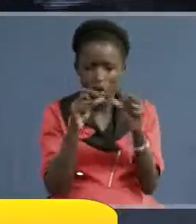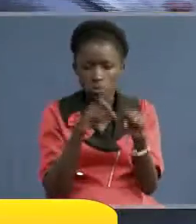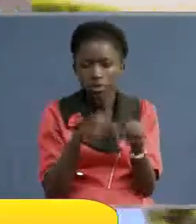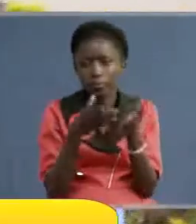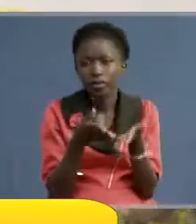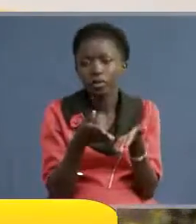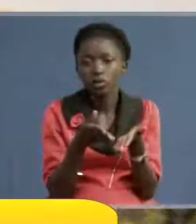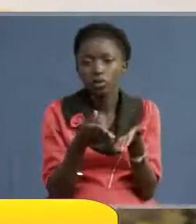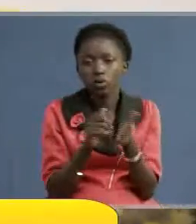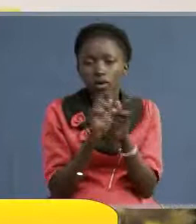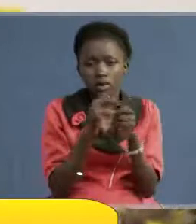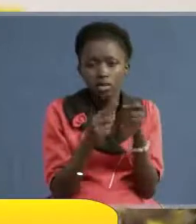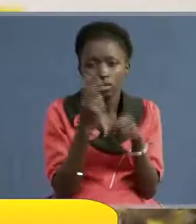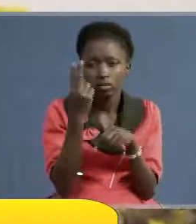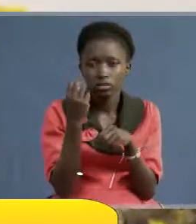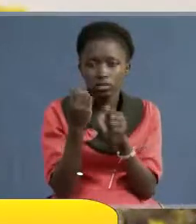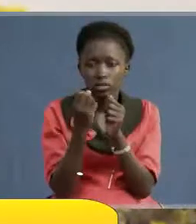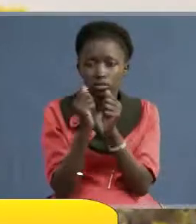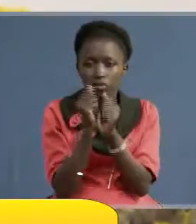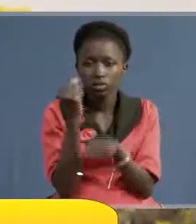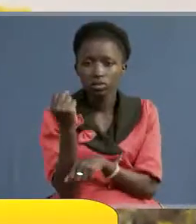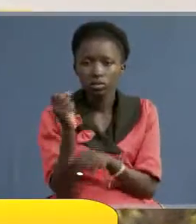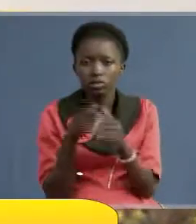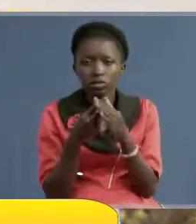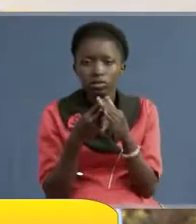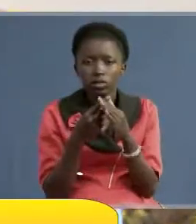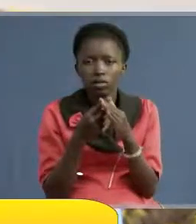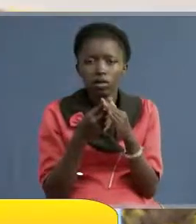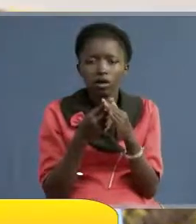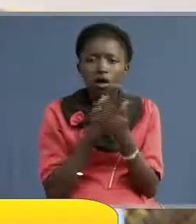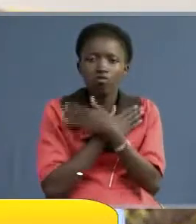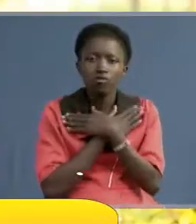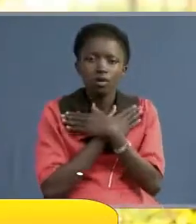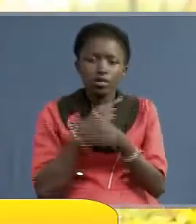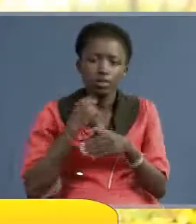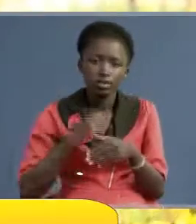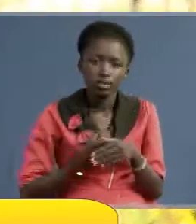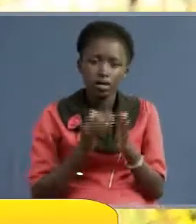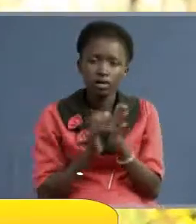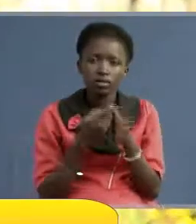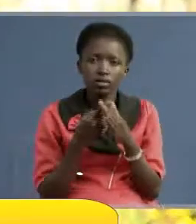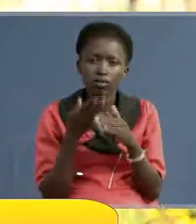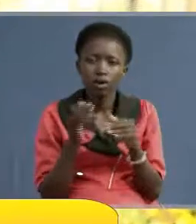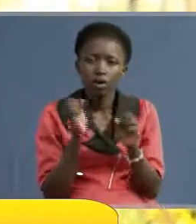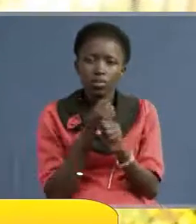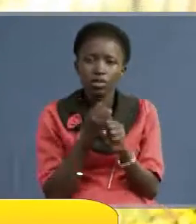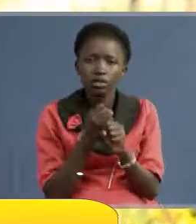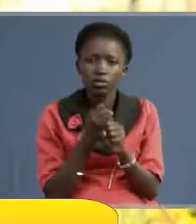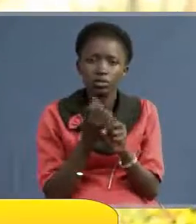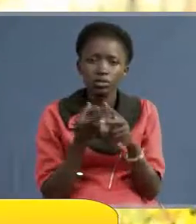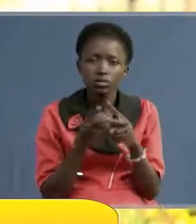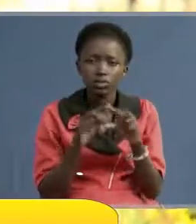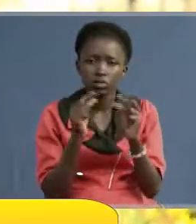mrefu. Mwaka wa 2015, mwandani wake wa karibu alijitoa uhai, na haya yako msukuma